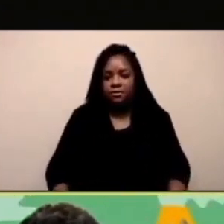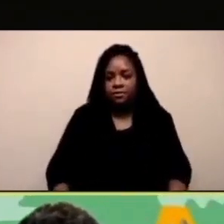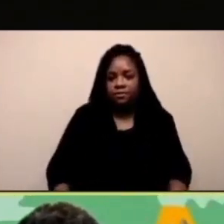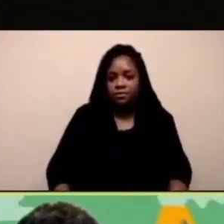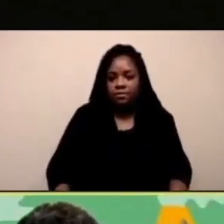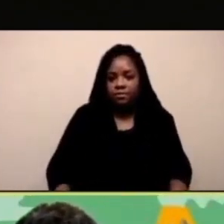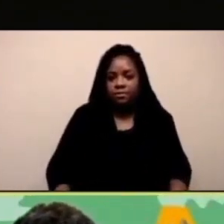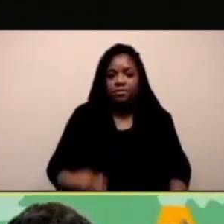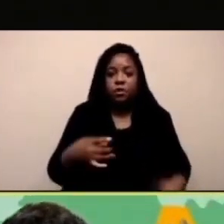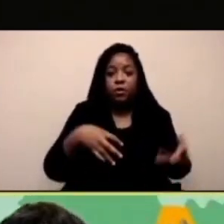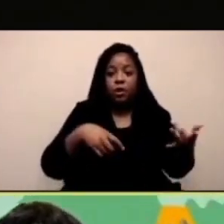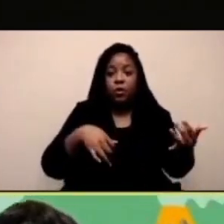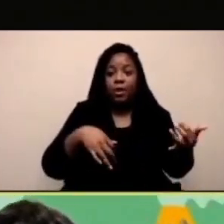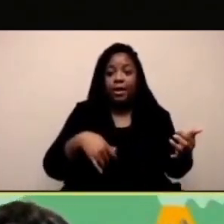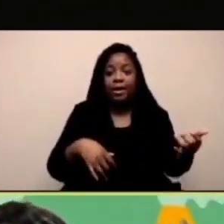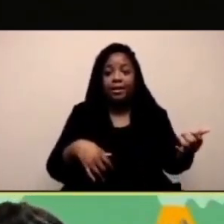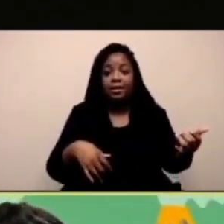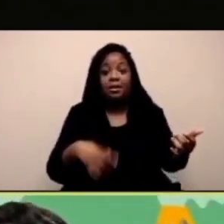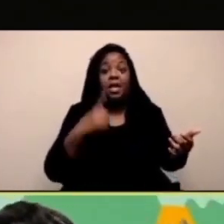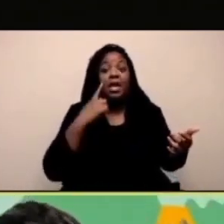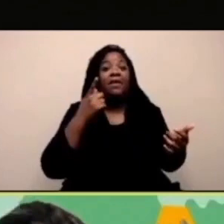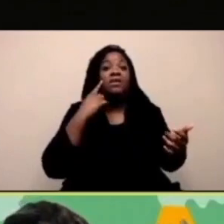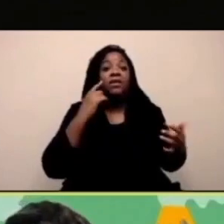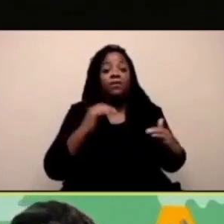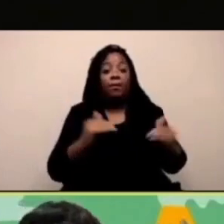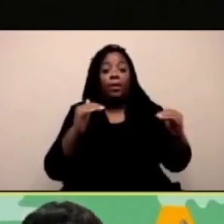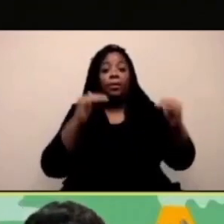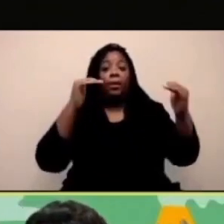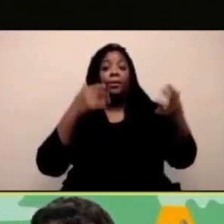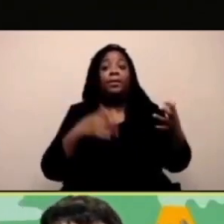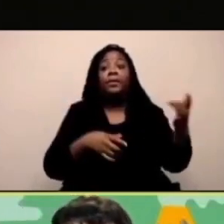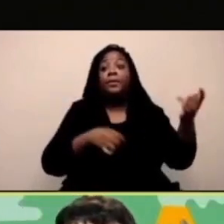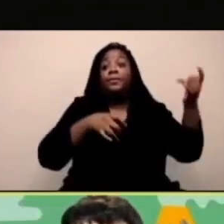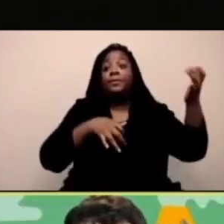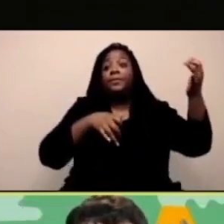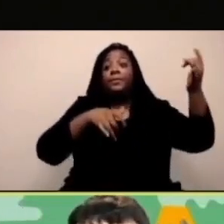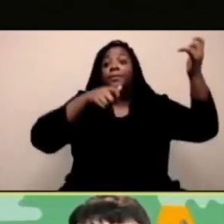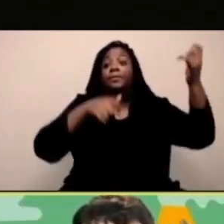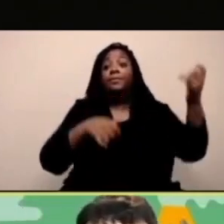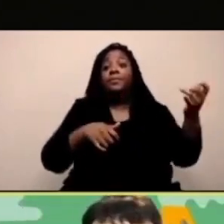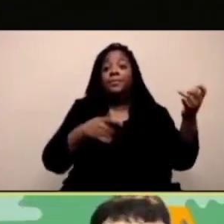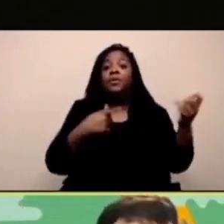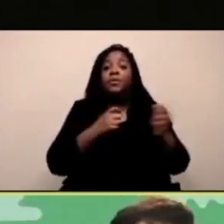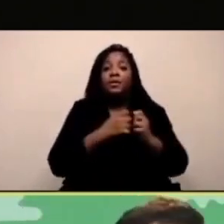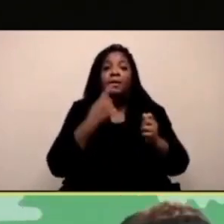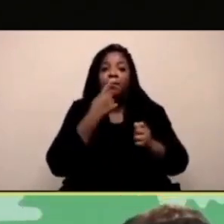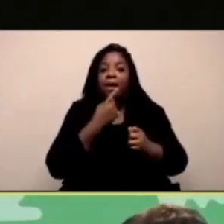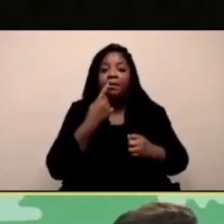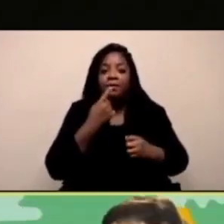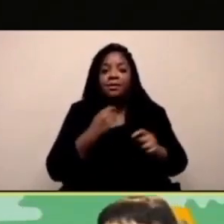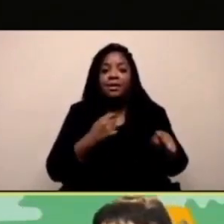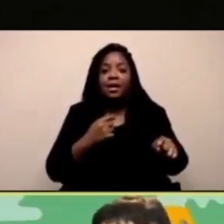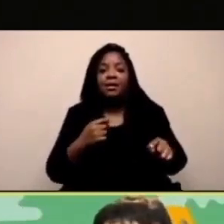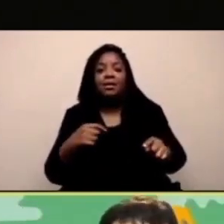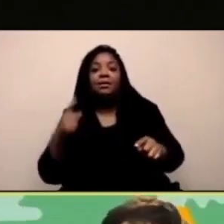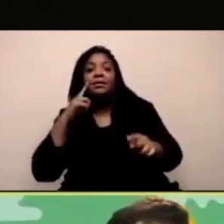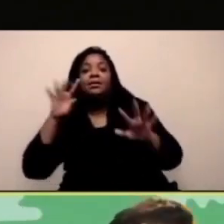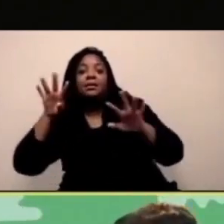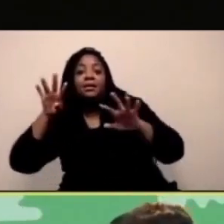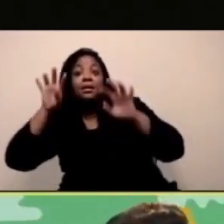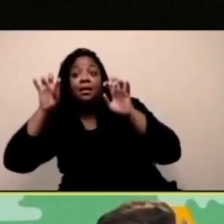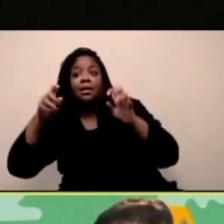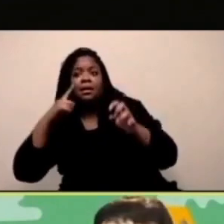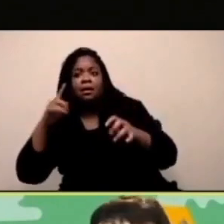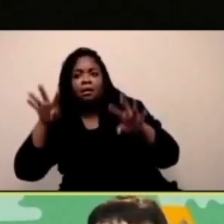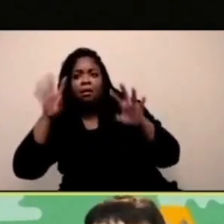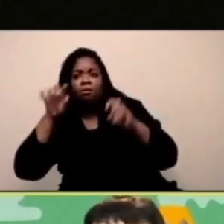と顔があとハローについたらあと返事声が出せるとかイエスのどちらかにやと